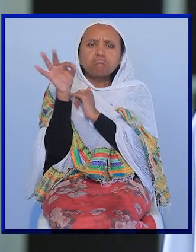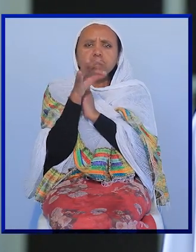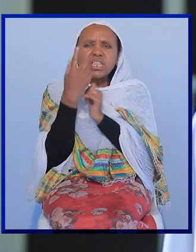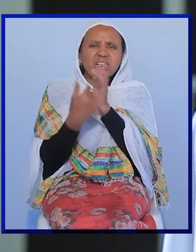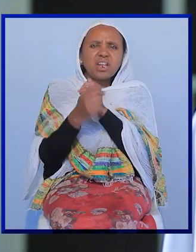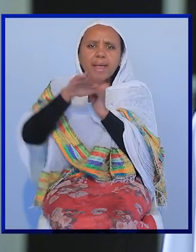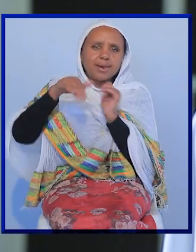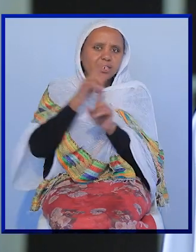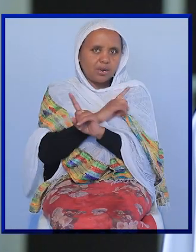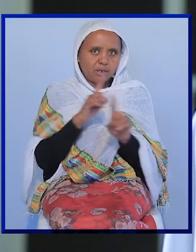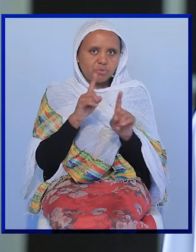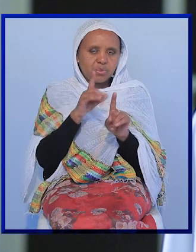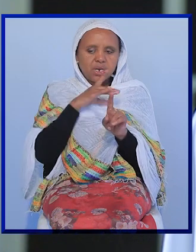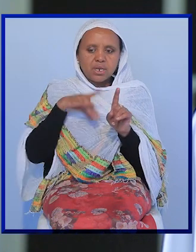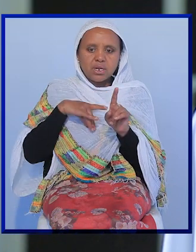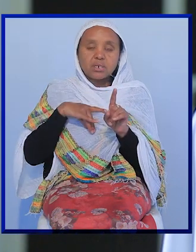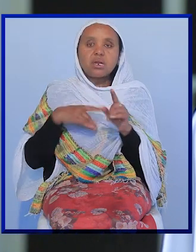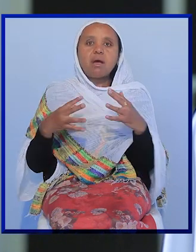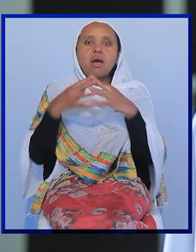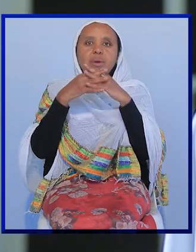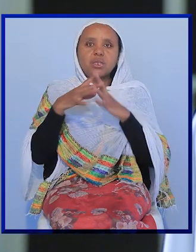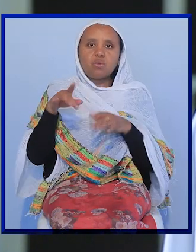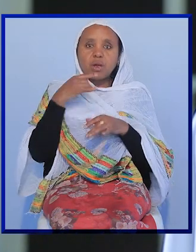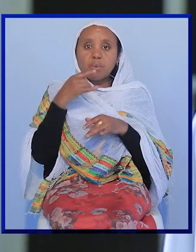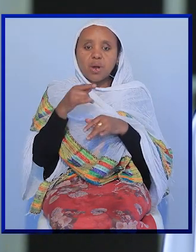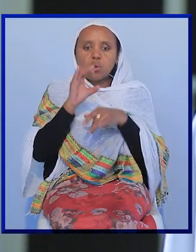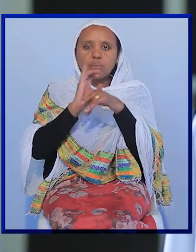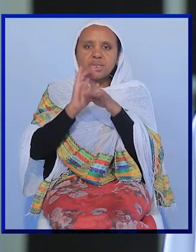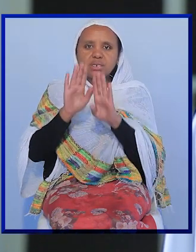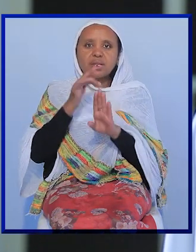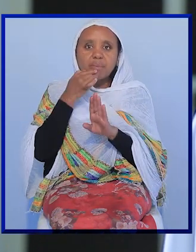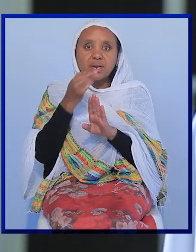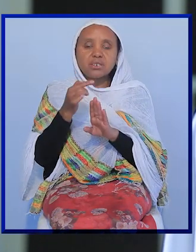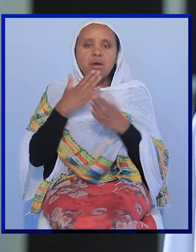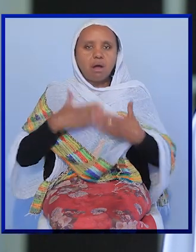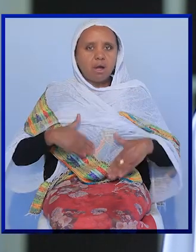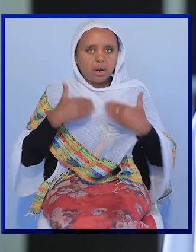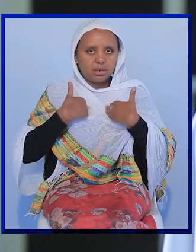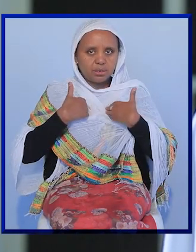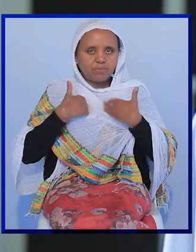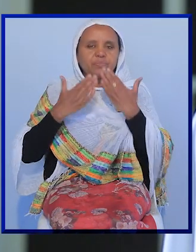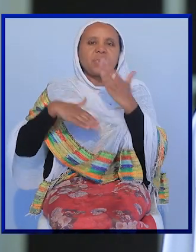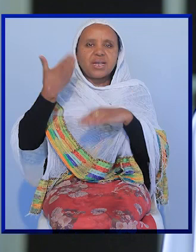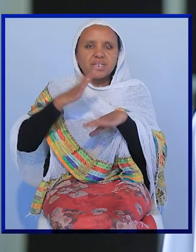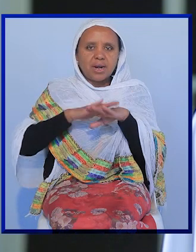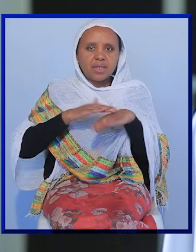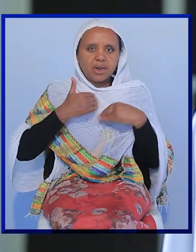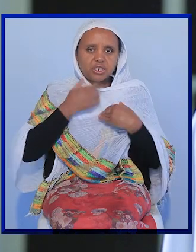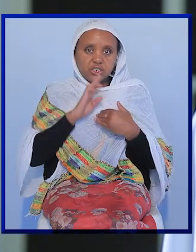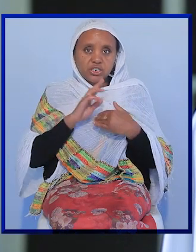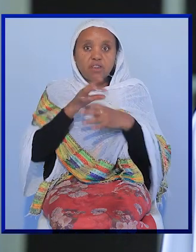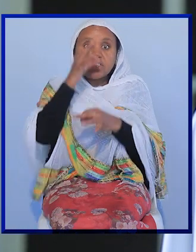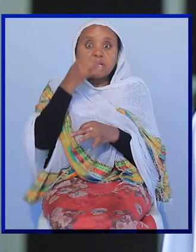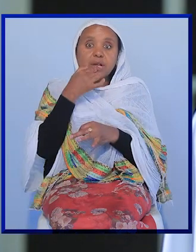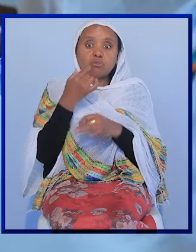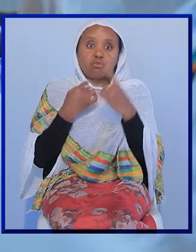ተነጥላ የቀረች አይደለችም። ክርስትና ህብረት ነው እንደምንለው ቤተ ክርስቲያን የተባለች አካል አለች። ከዚያ ላይ ያለች ነች ነፍስ